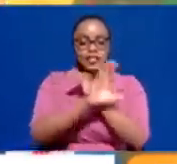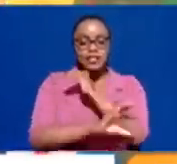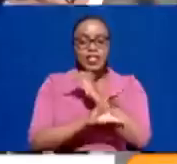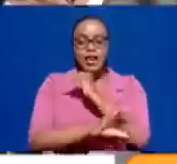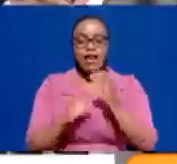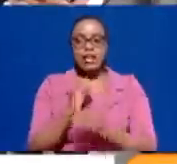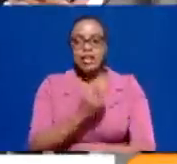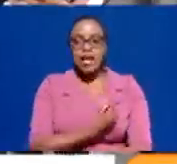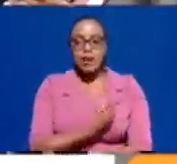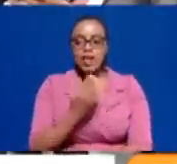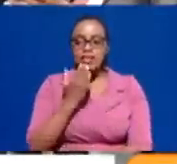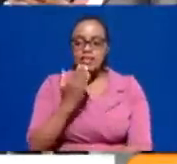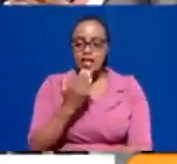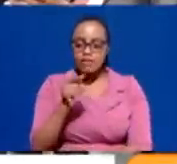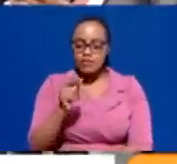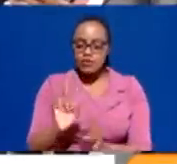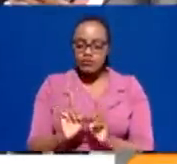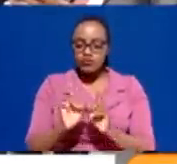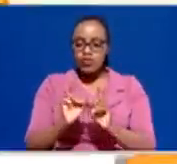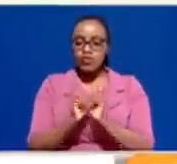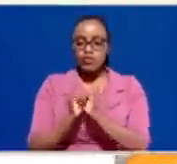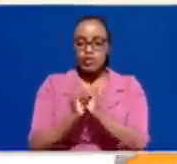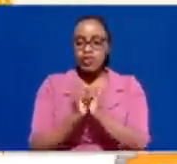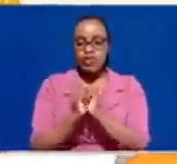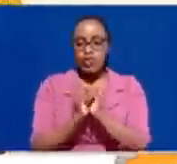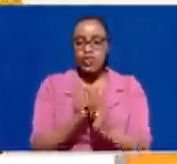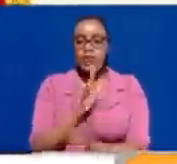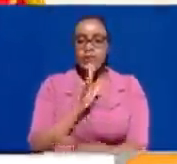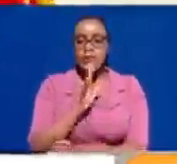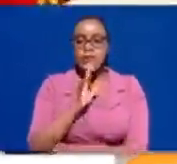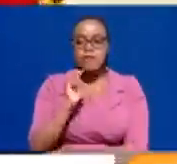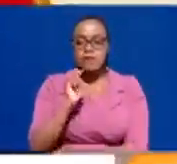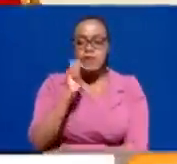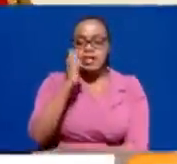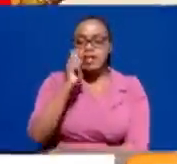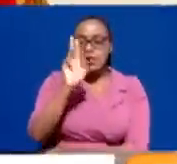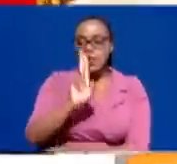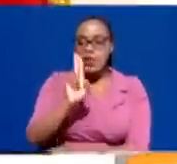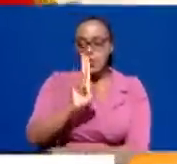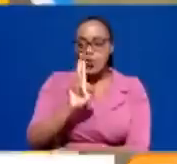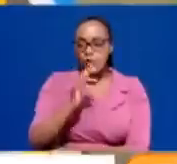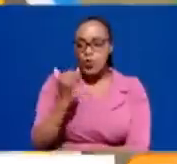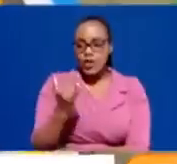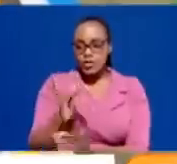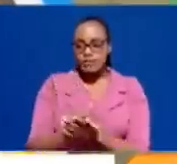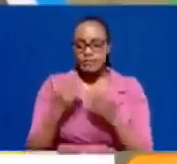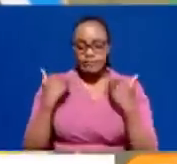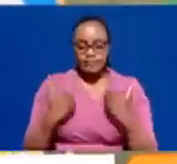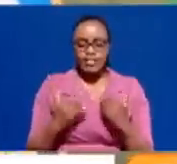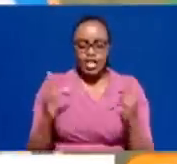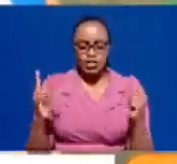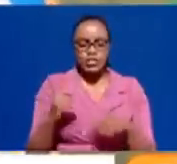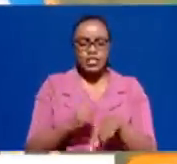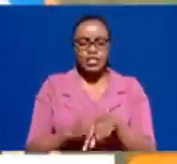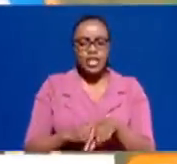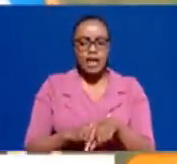Kenya. Shukrani hizo zikiandamana unyo unyo na ujumbe kwa rais anayeondoka Uhuru Kenyatta. I will shortly be